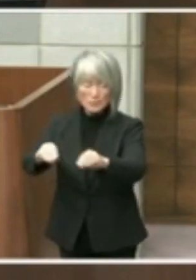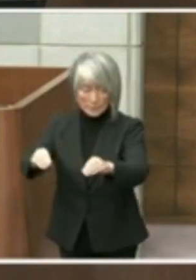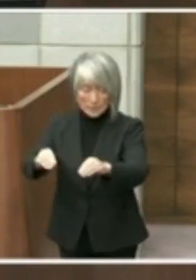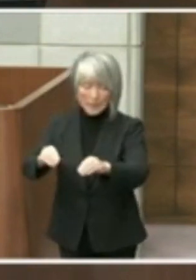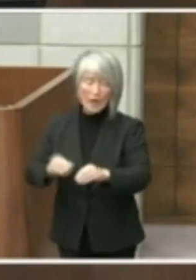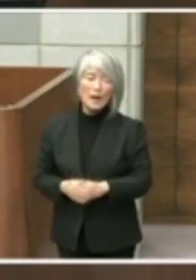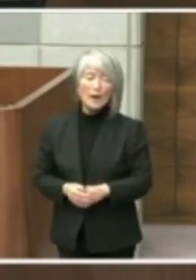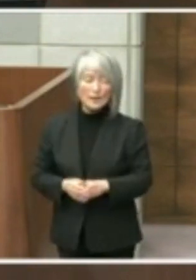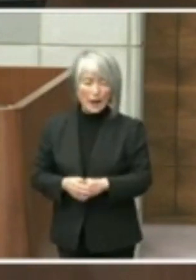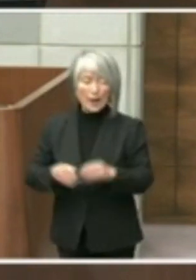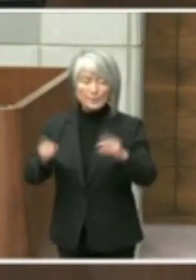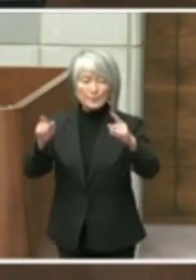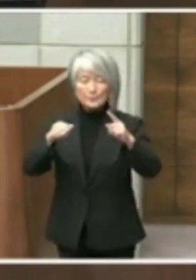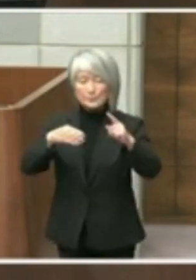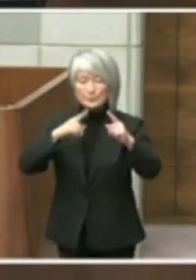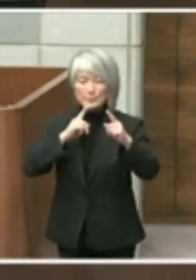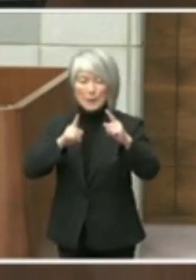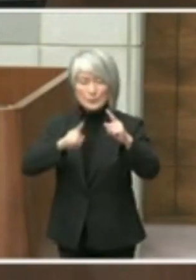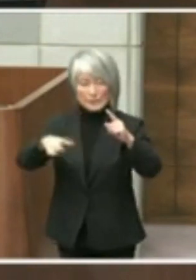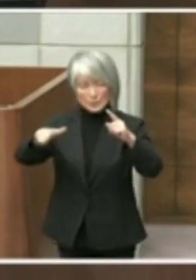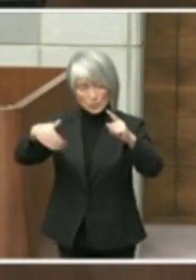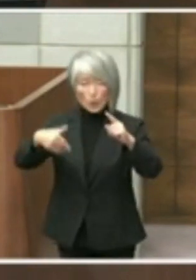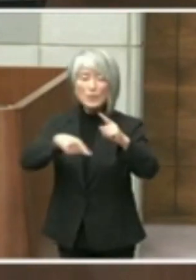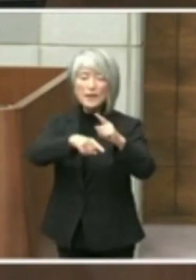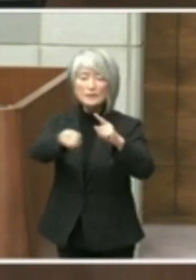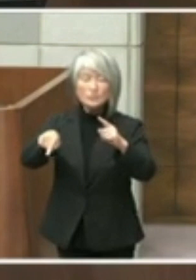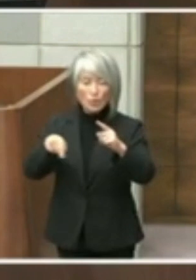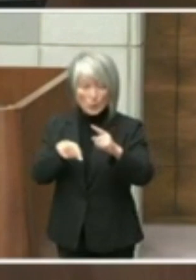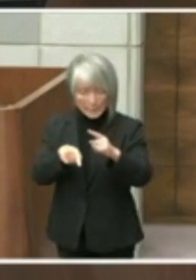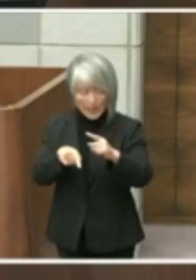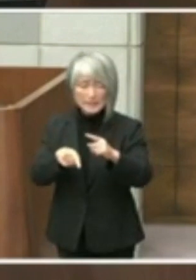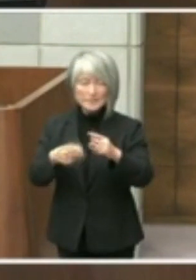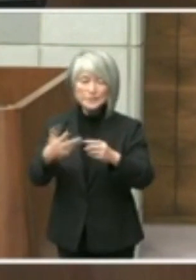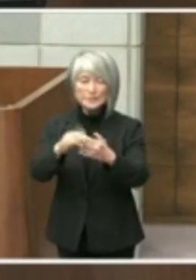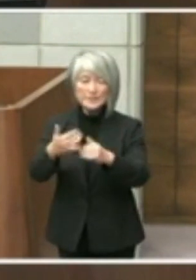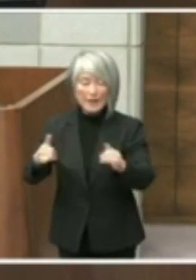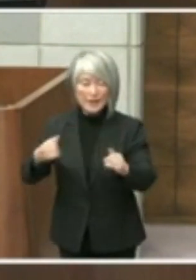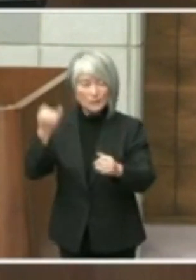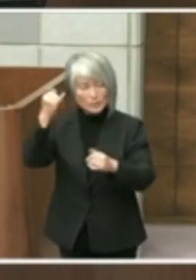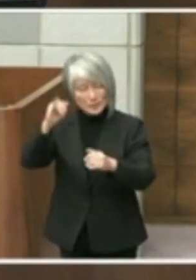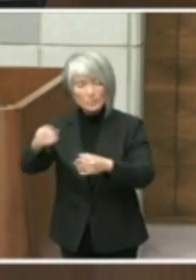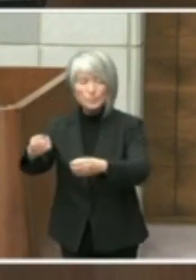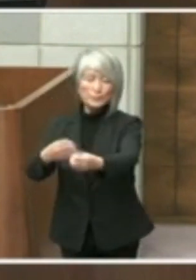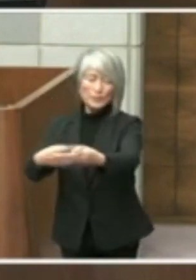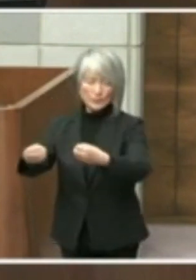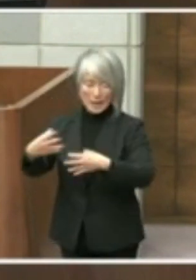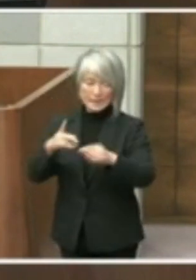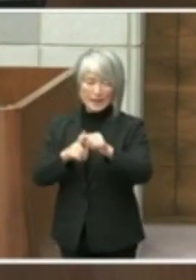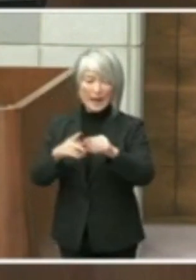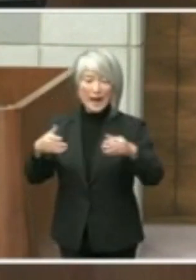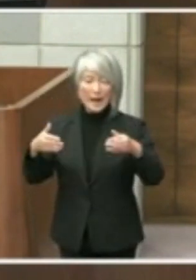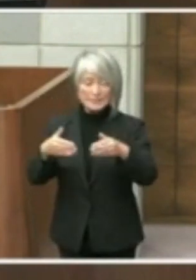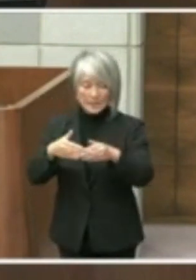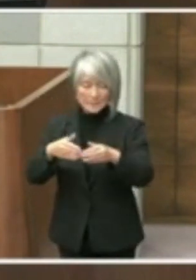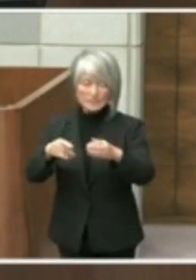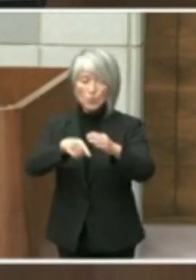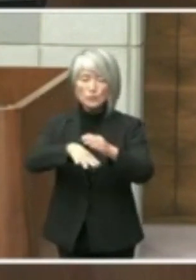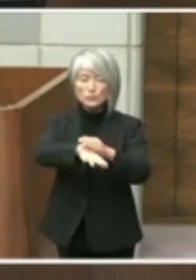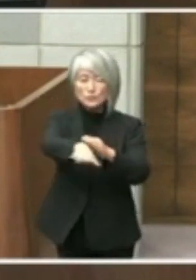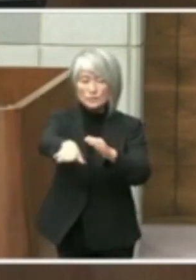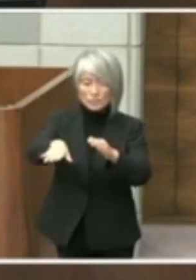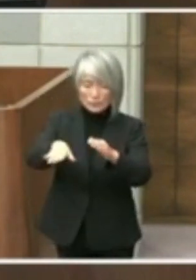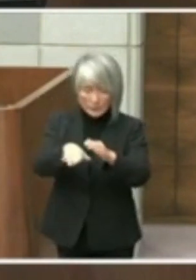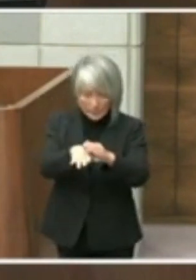から提案のあった場所でのある長崎遊園地の一部を候補とすることが示され、消防